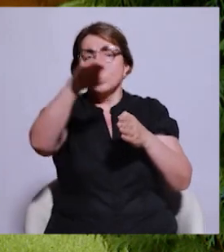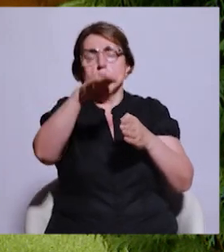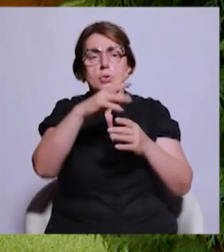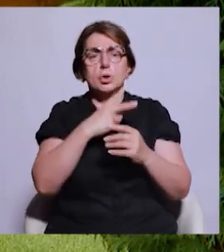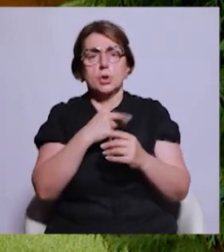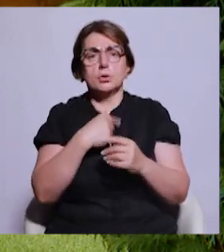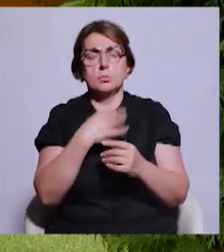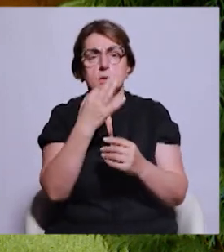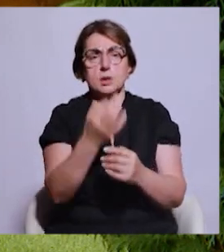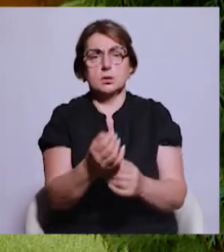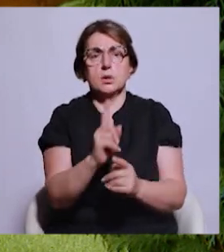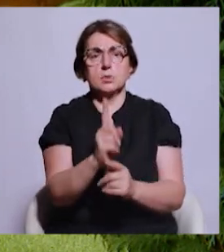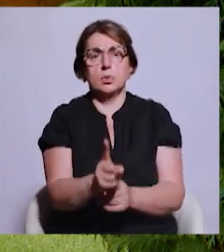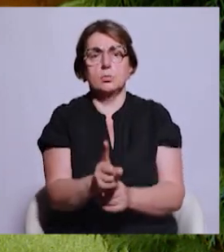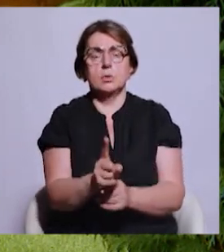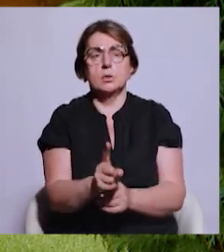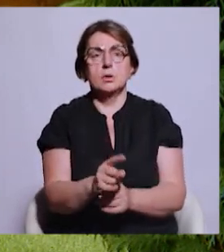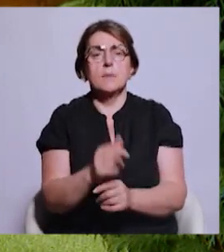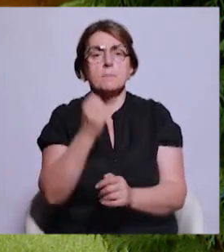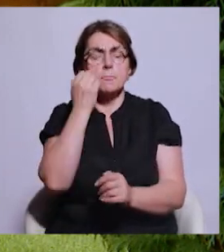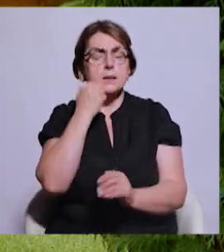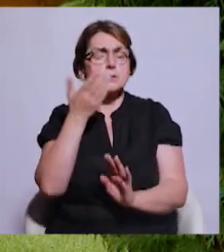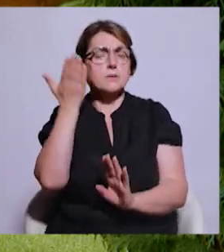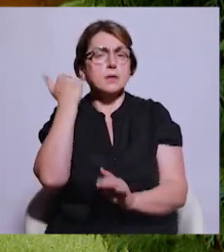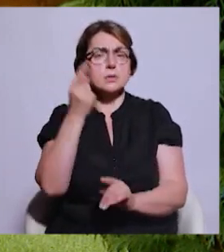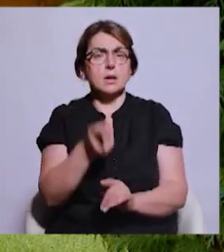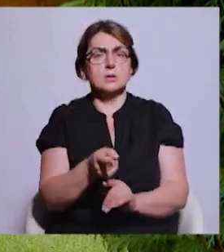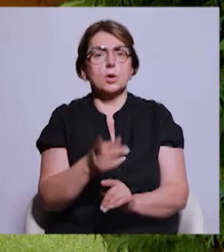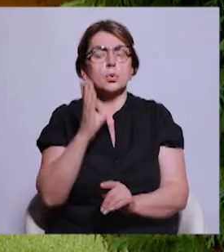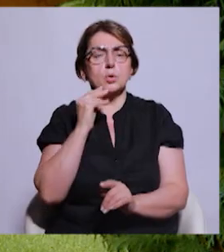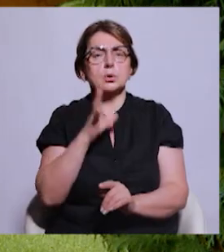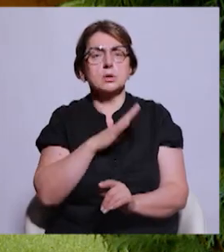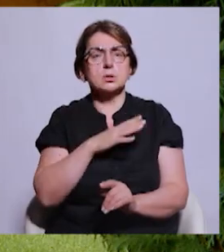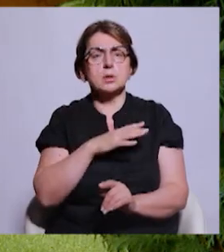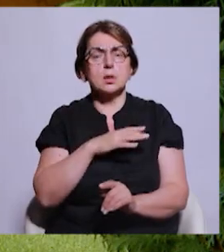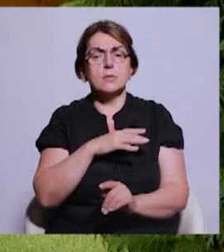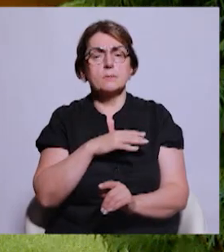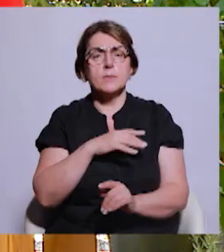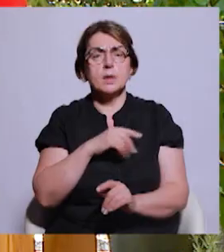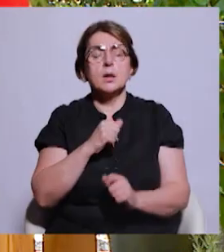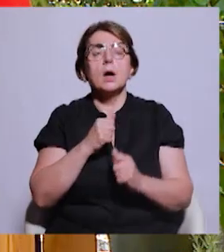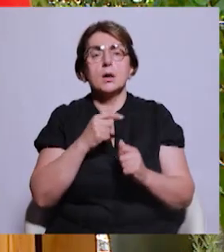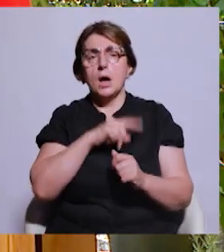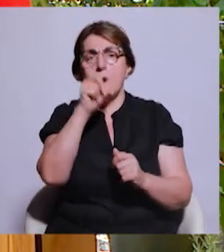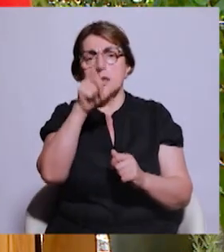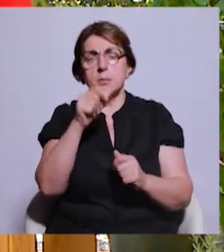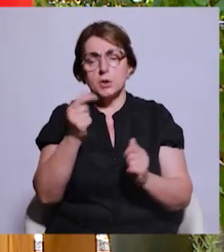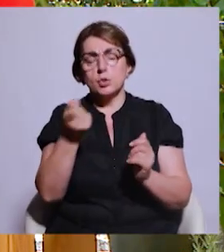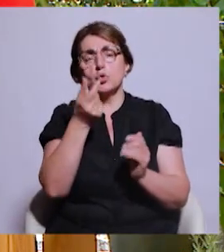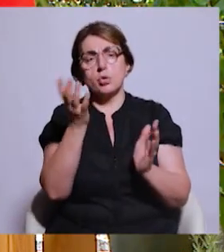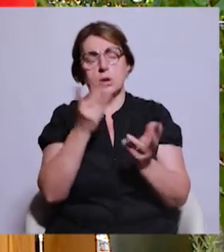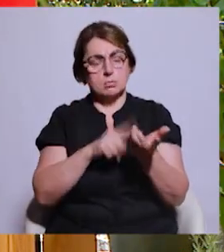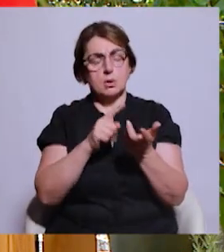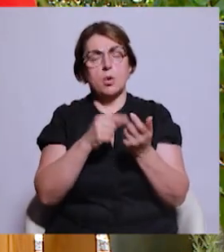ჩანდეს. მინდა ვთქვა ისიც, რომ ძველად, როდესაც კაცობრიობა უფრო რაოდენობრივად ნაკლები